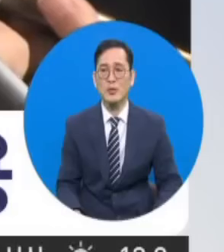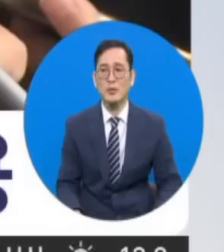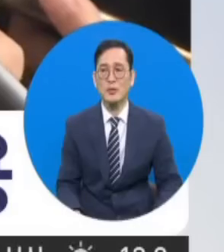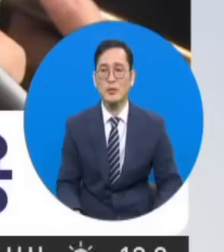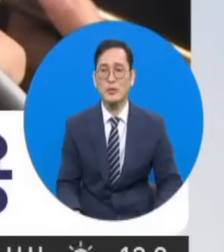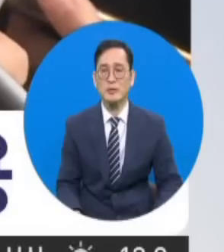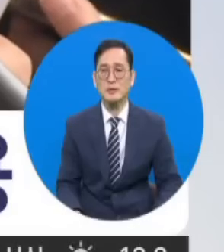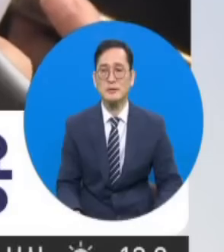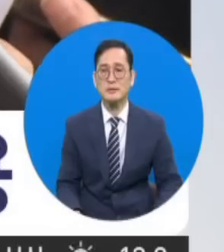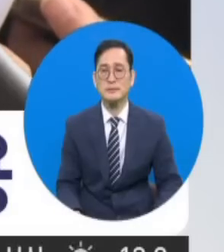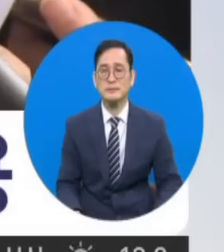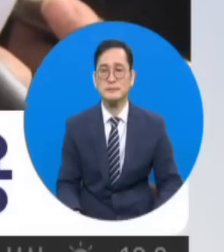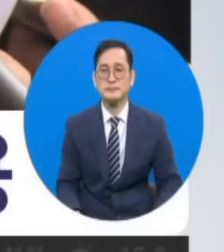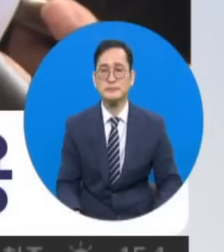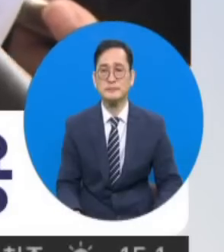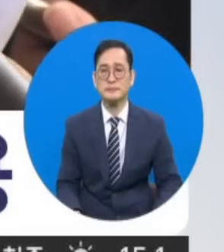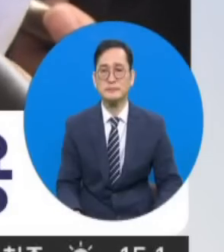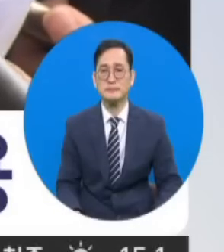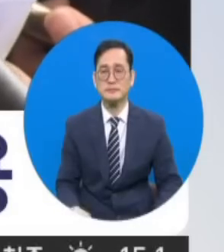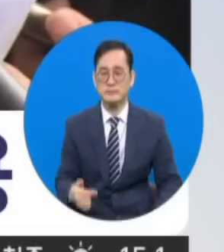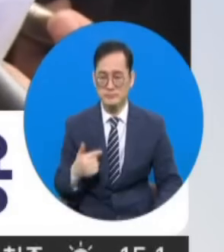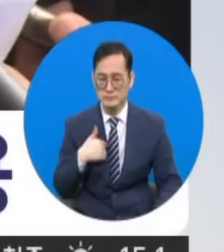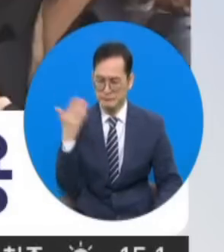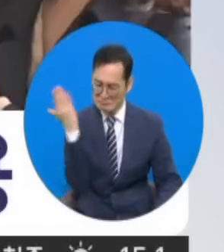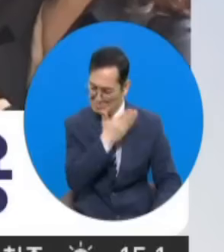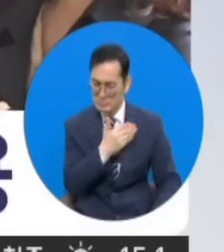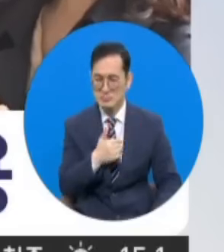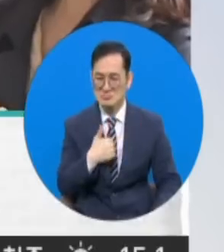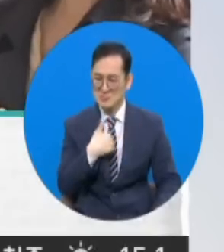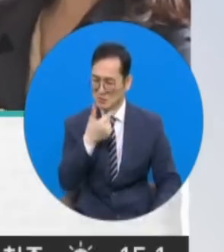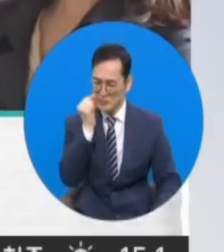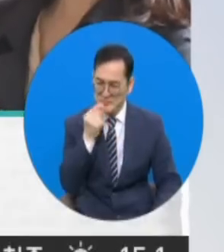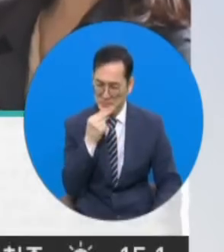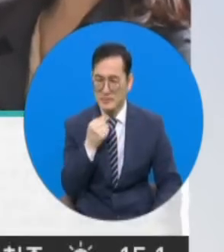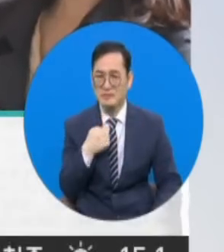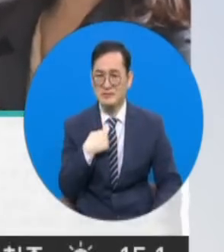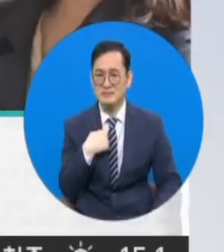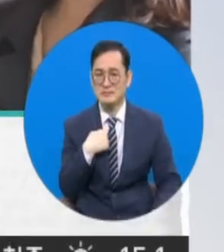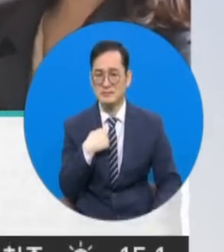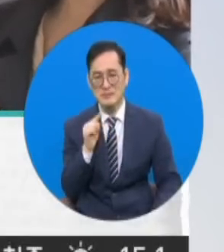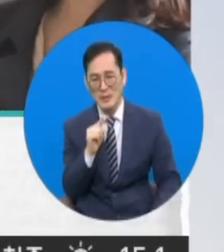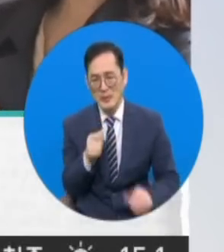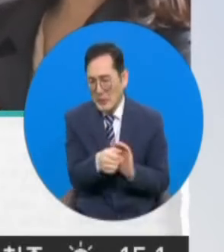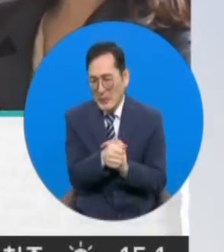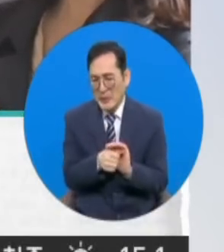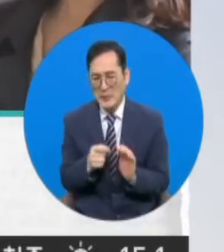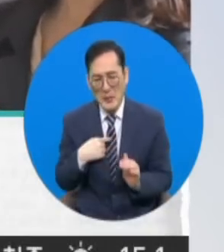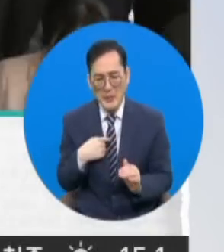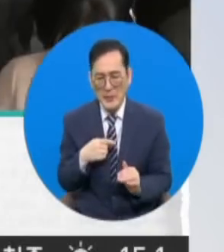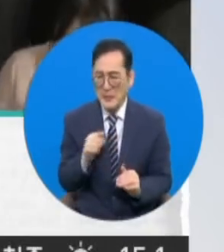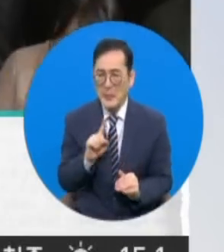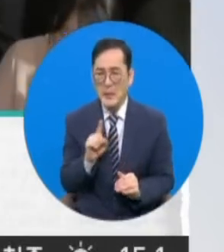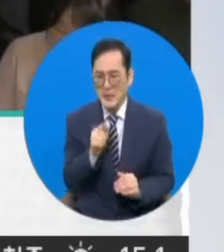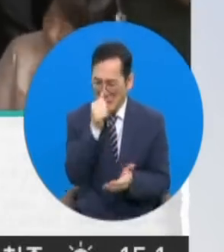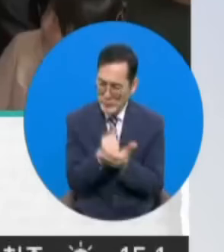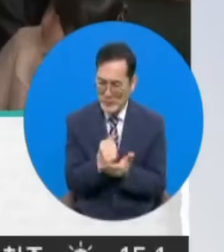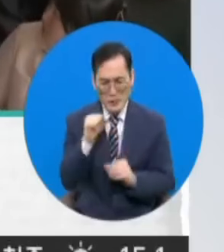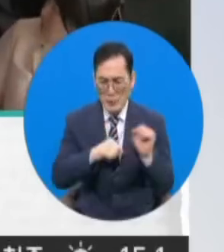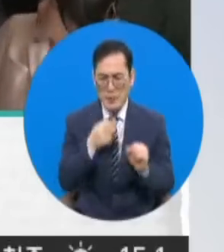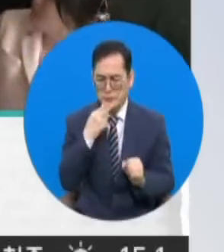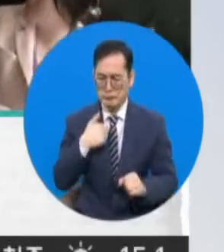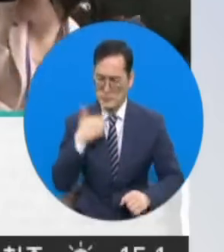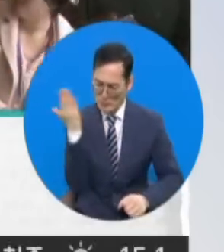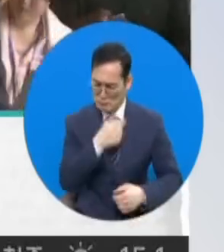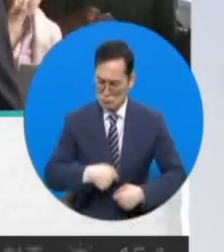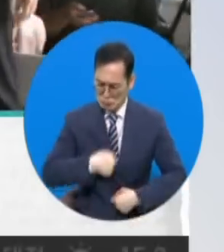있고 결백하고 검찰에게 전혀 뭔가 꿀리게 없다 전혀 뭔가 그런 냄새나는 그런 행동을 한게